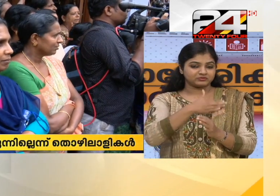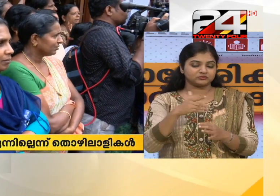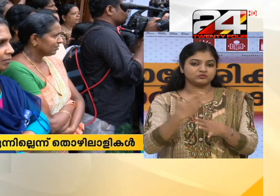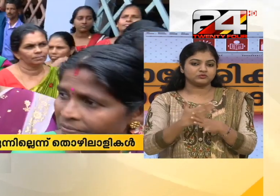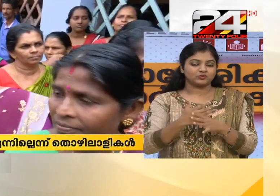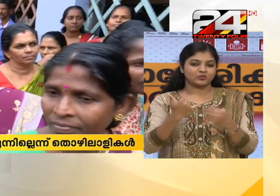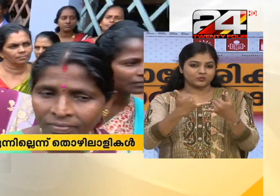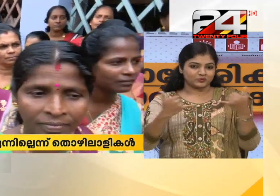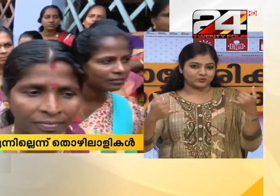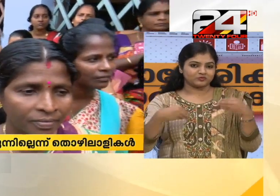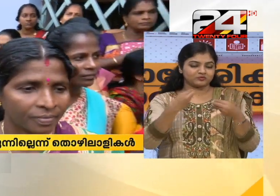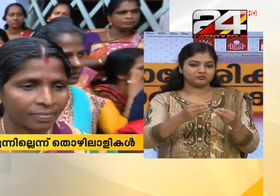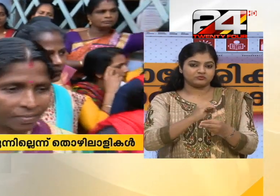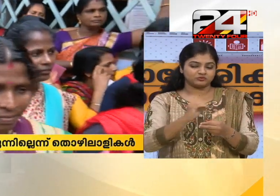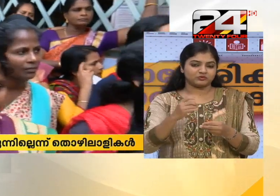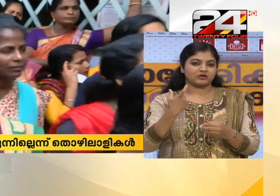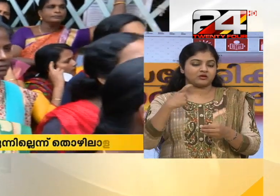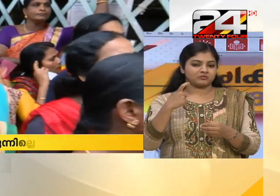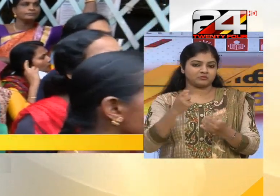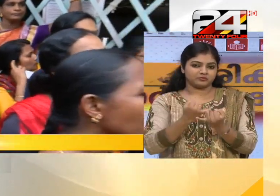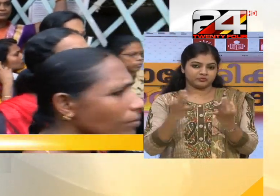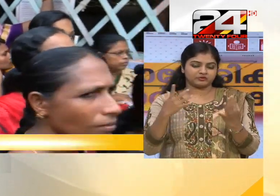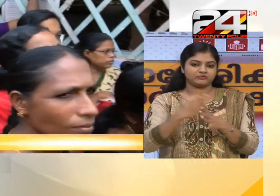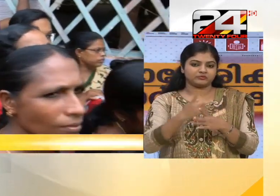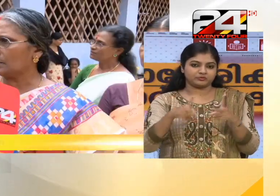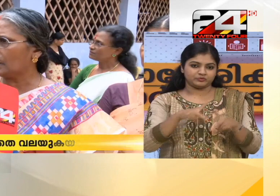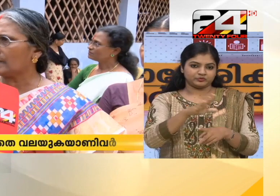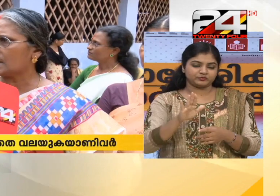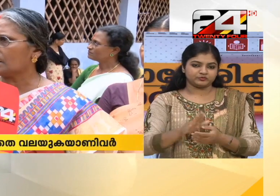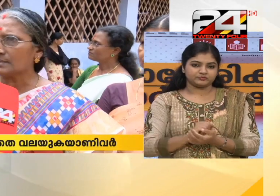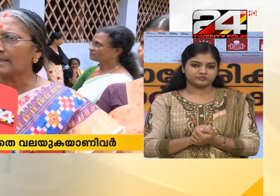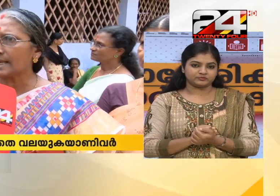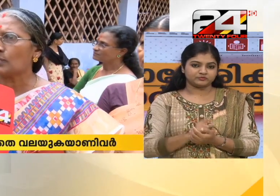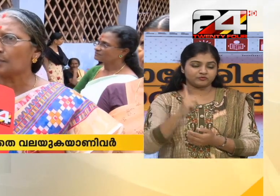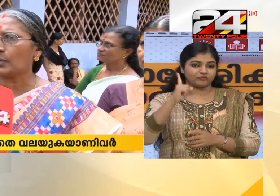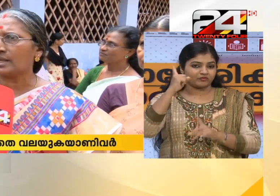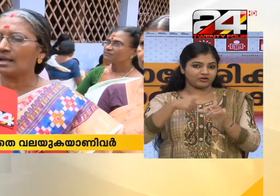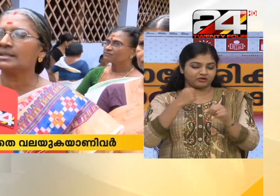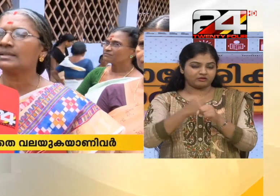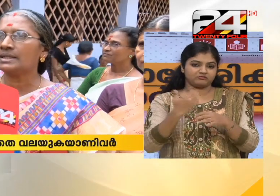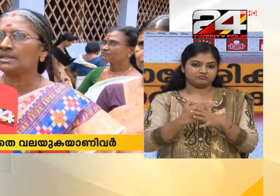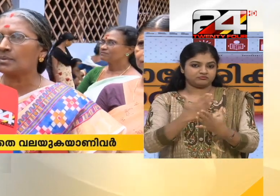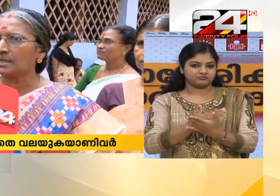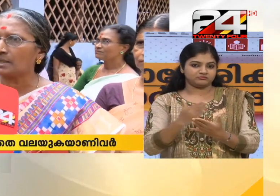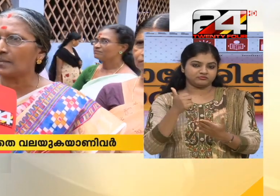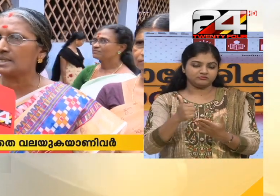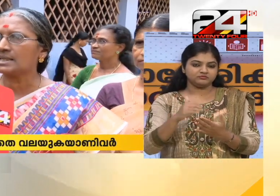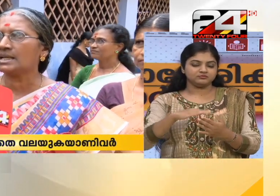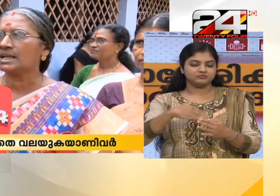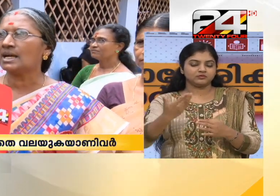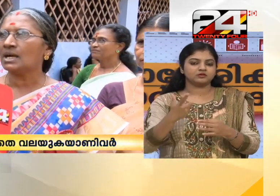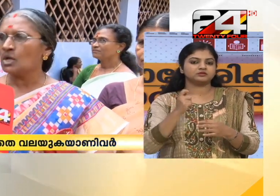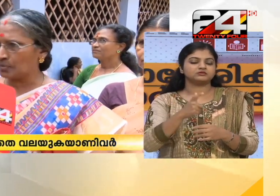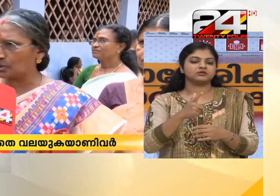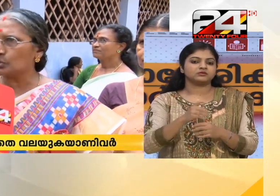നൂല് വിതരണം ചെയ്യുന്നില്ലെന്നതുമടക്കം നിരവധി പരാതികളാണ് തൊഴിലാളികൾക്കുള്ളത്. 1 നേരെ ചൊവ്വ പോയി, അത് കഴിഞ്ഞപ്പോൾ പിന്നെ പൈസയും